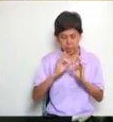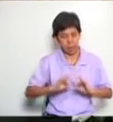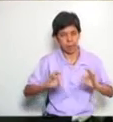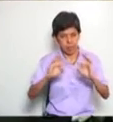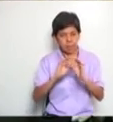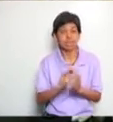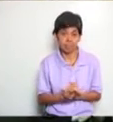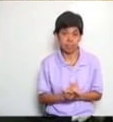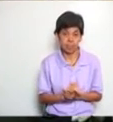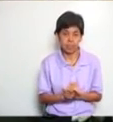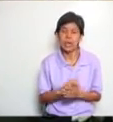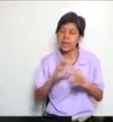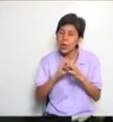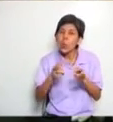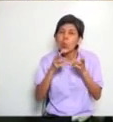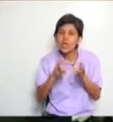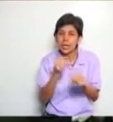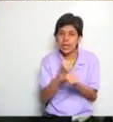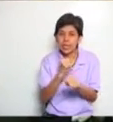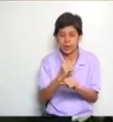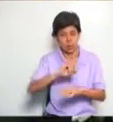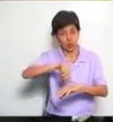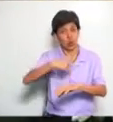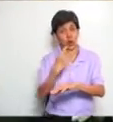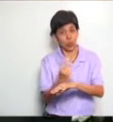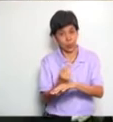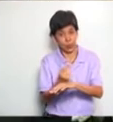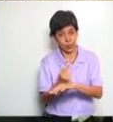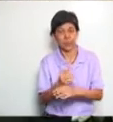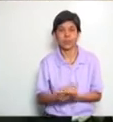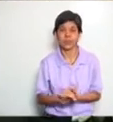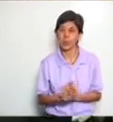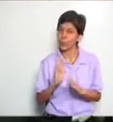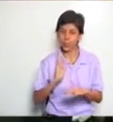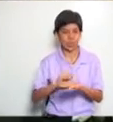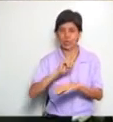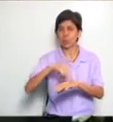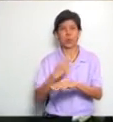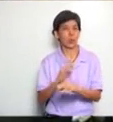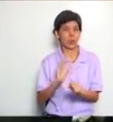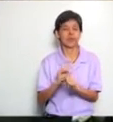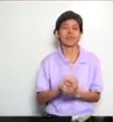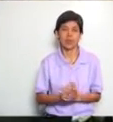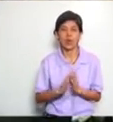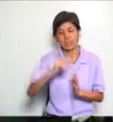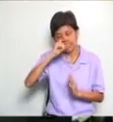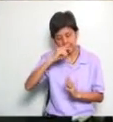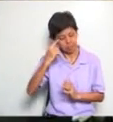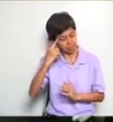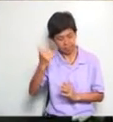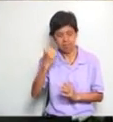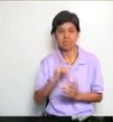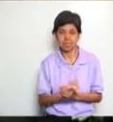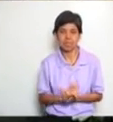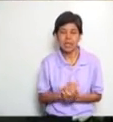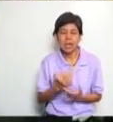และนี่คือน้วตกรรมเดียใโกที่ 1 ชั่วโมง โอนะ คนพูดได้เป็ยาไ